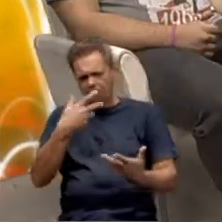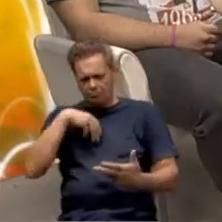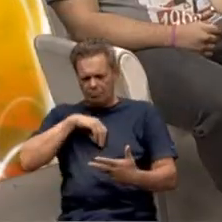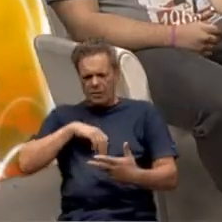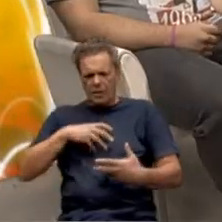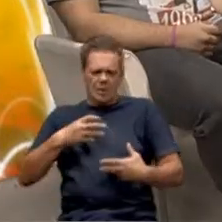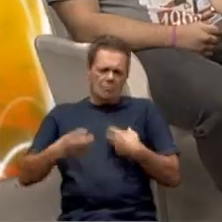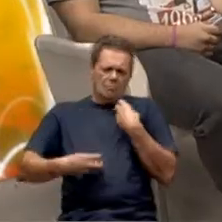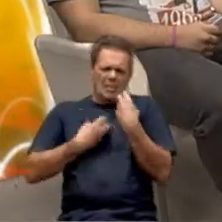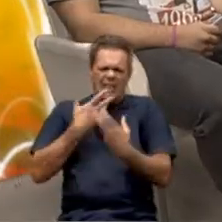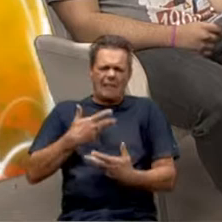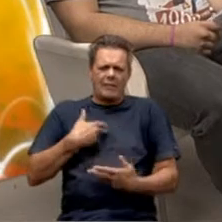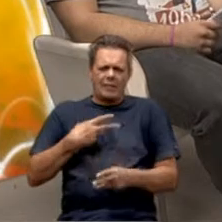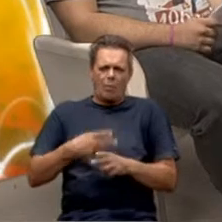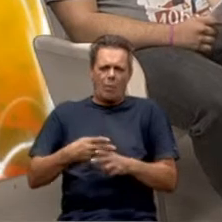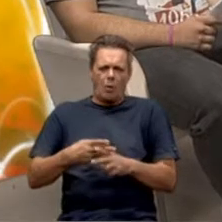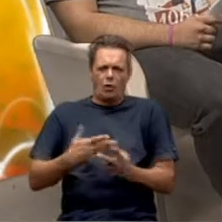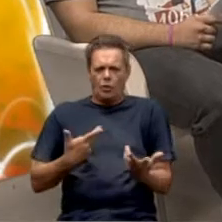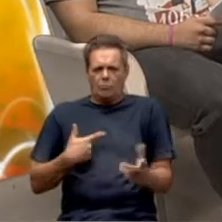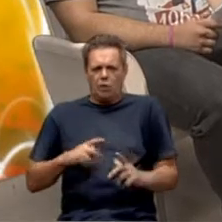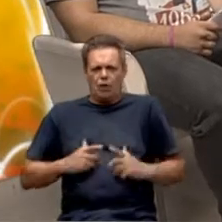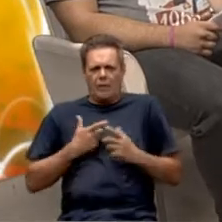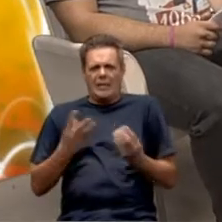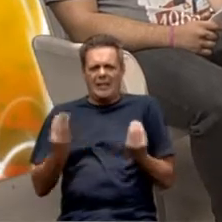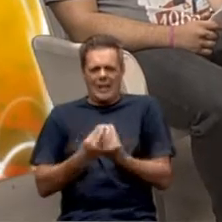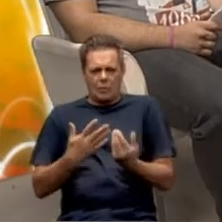svojom bolešću. Evo, ja bih to tako nazvala. No.